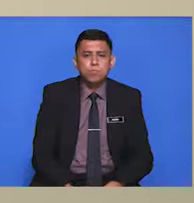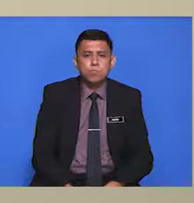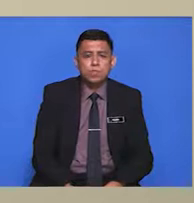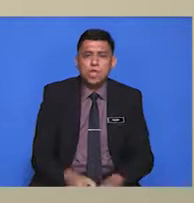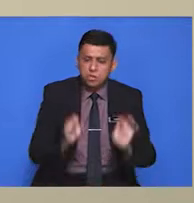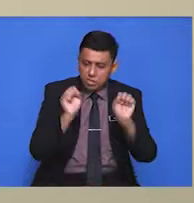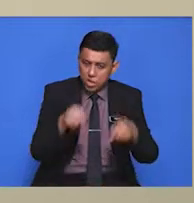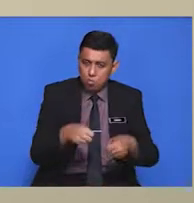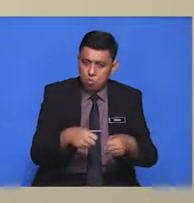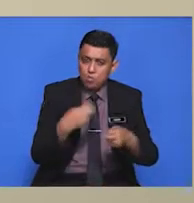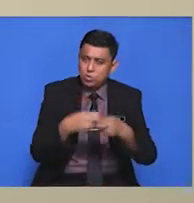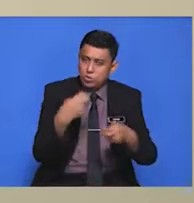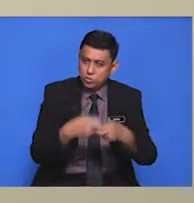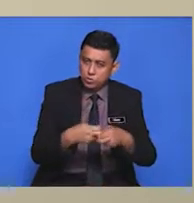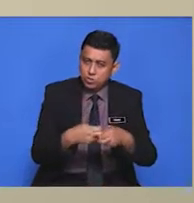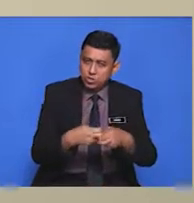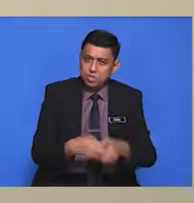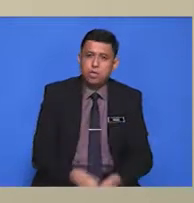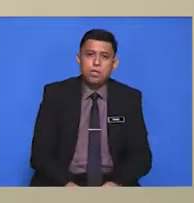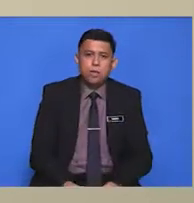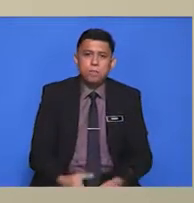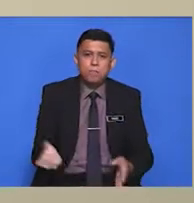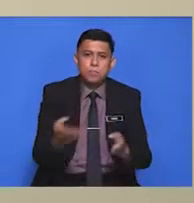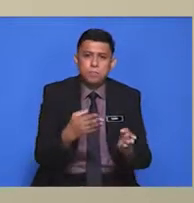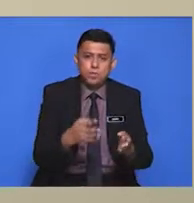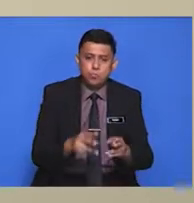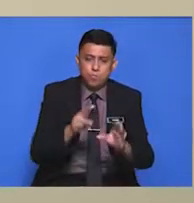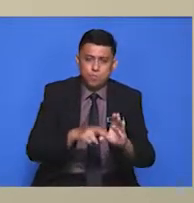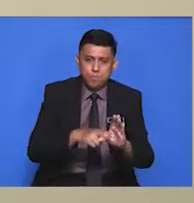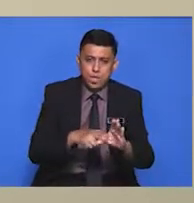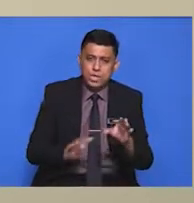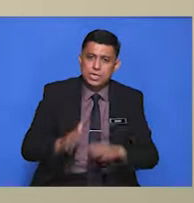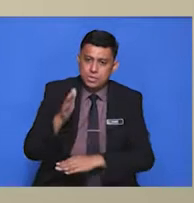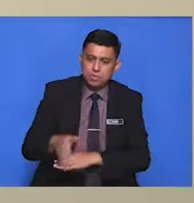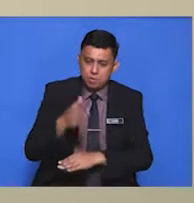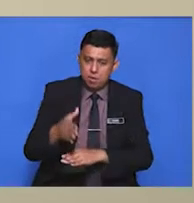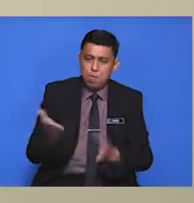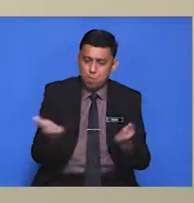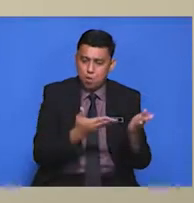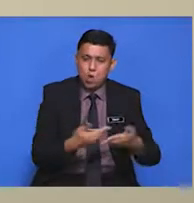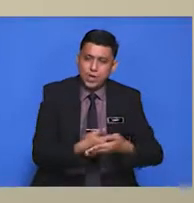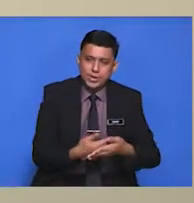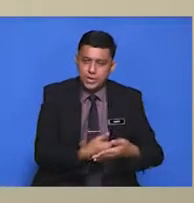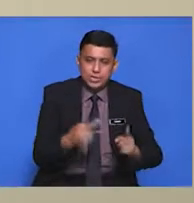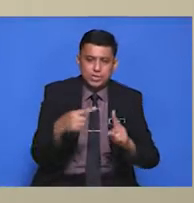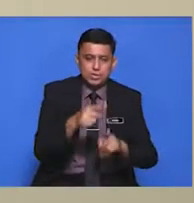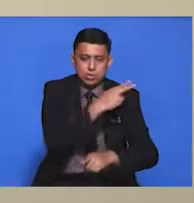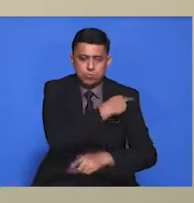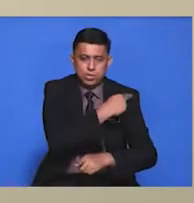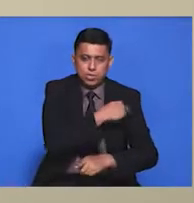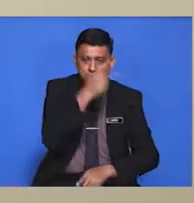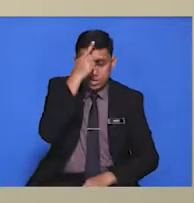sanggup bersusah payah menumpang kereta api di Lombong untuk membawa anaknya Jini ke hospital kerana